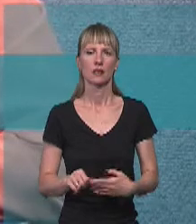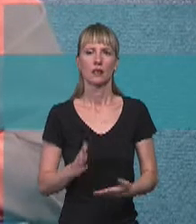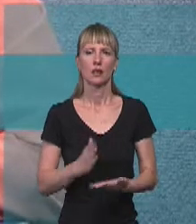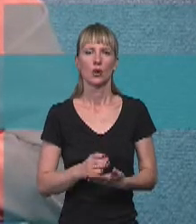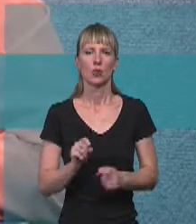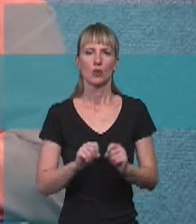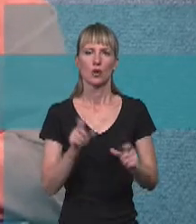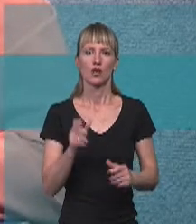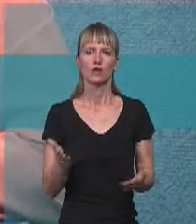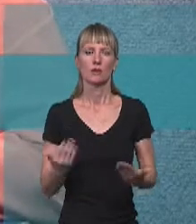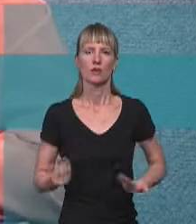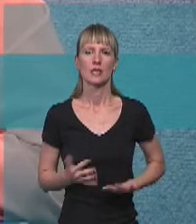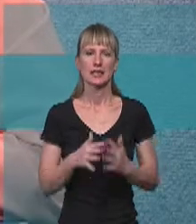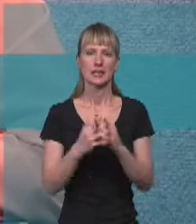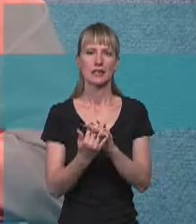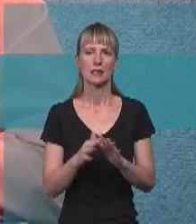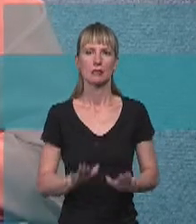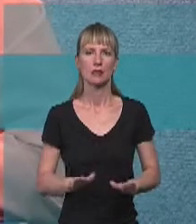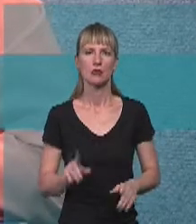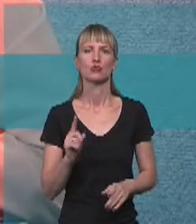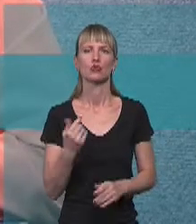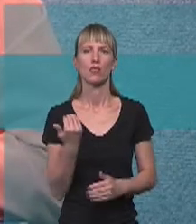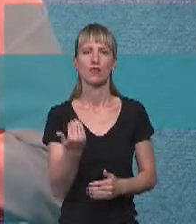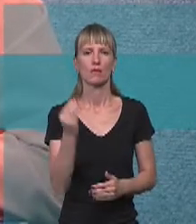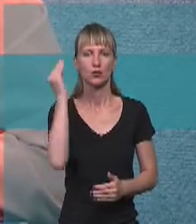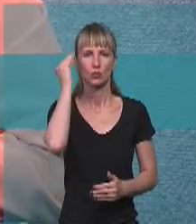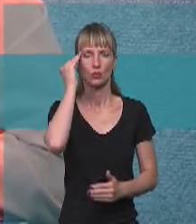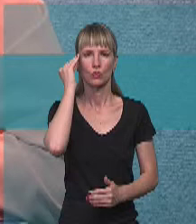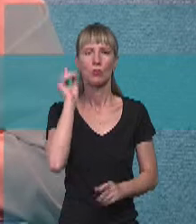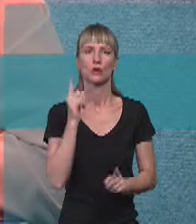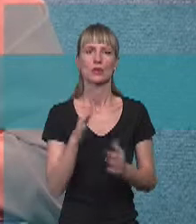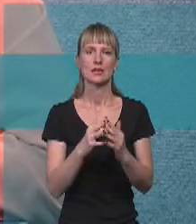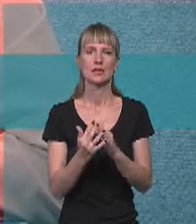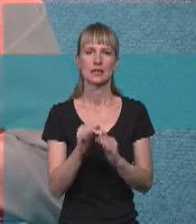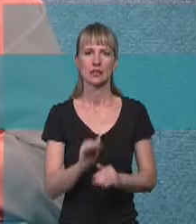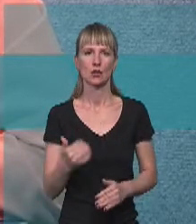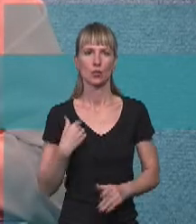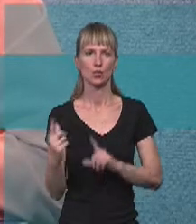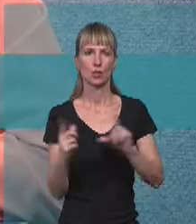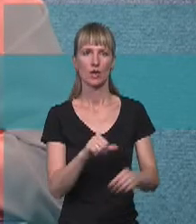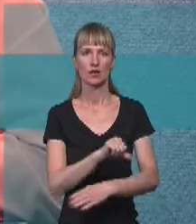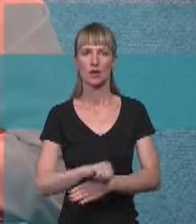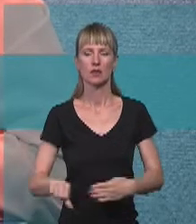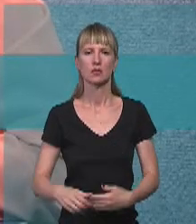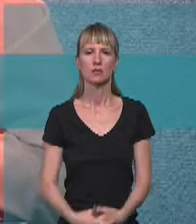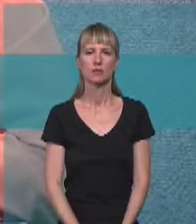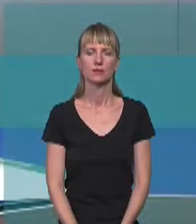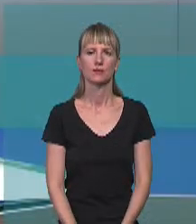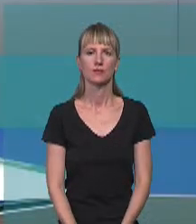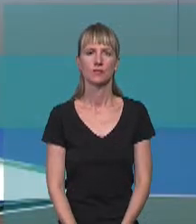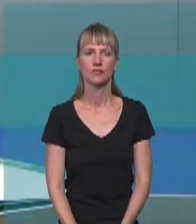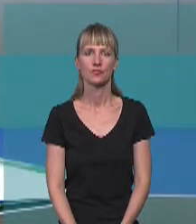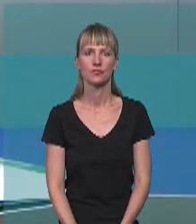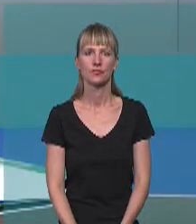визначається у школярів, які проживають в сільській місцевості. От чому, на вашу думку? Чому сільські діти хочуть виїхати за кордон?